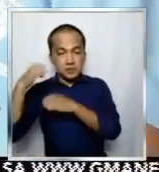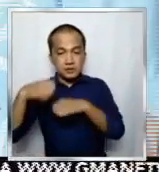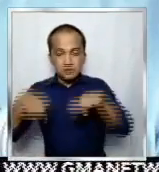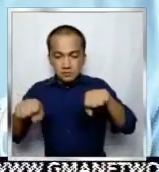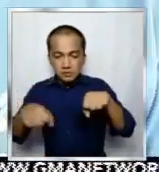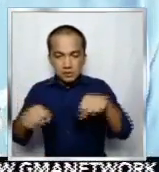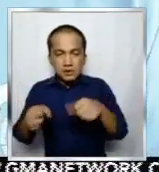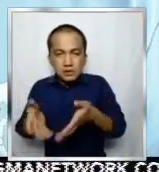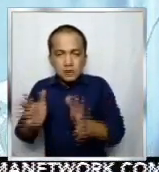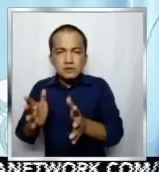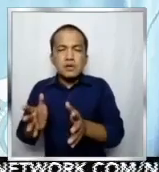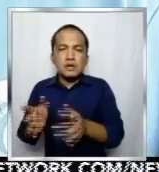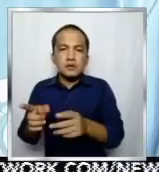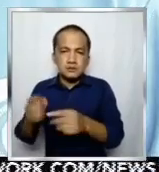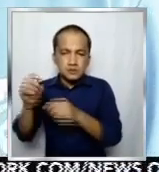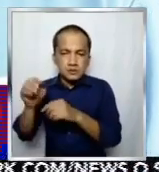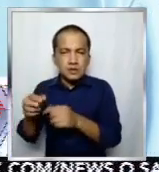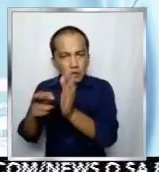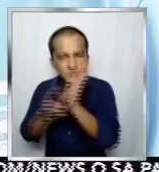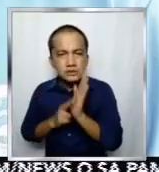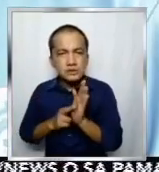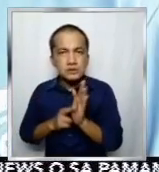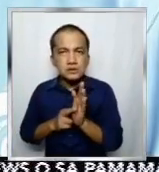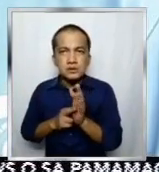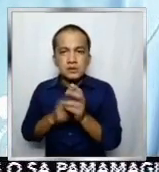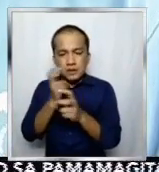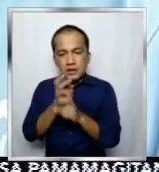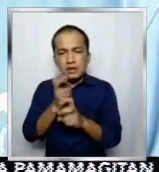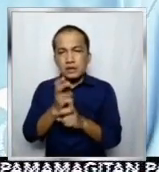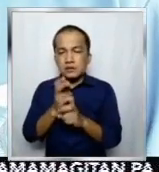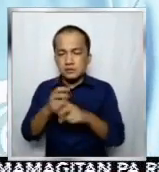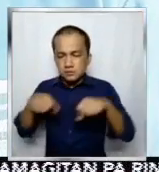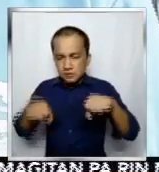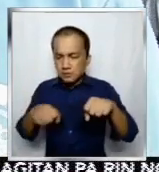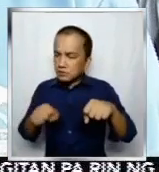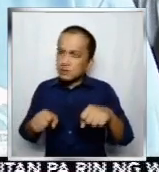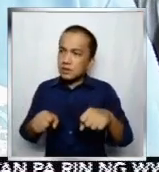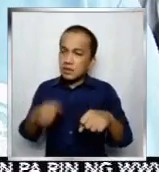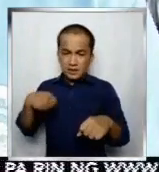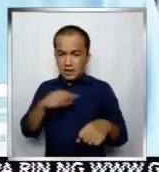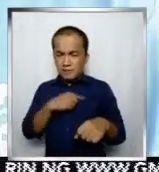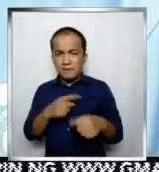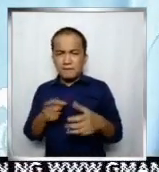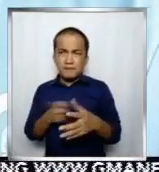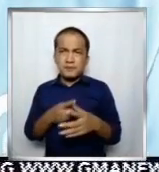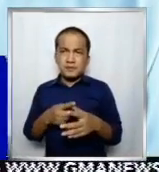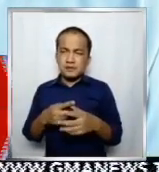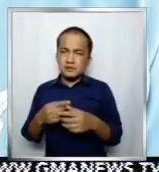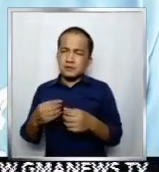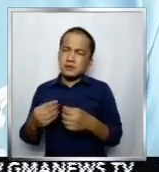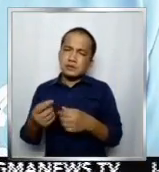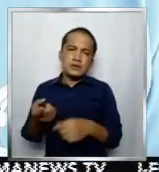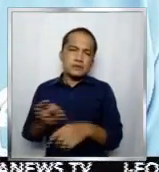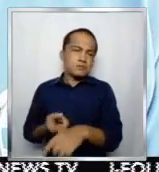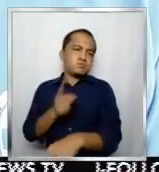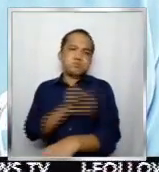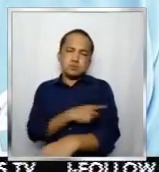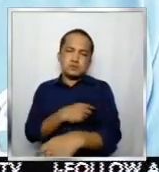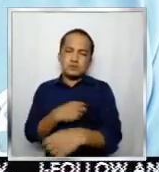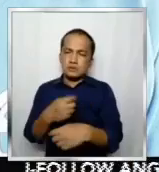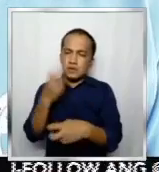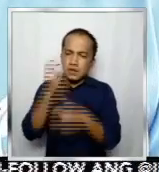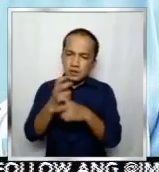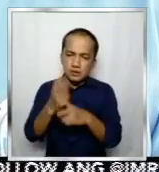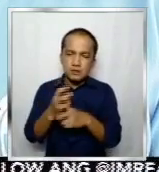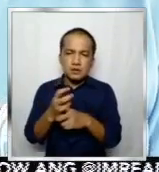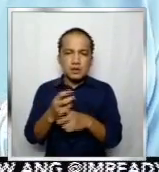hiling. Sobrang hirap sa amin mga tricycle driver dahil kami po talagang unang dinapuan ng hirap. Sa pang-araw-araw, doon po